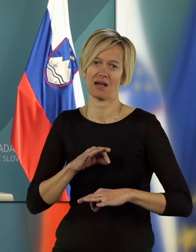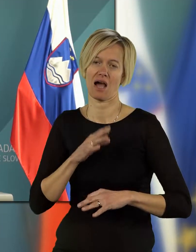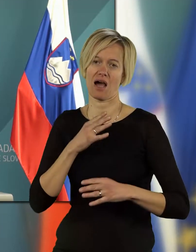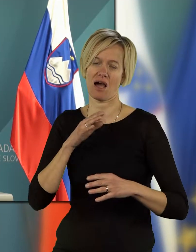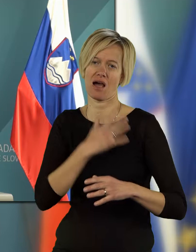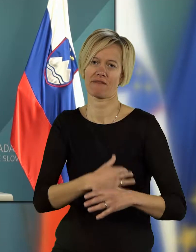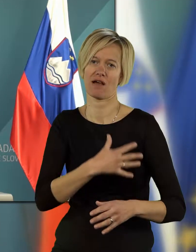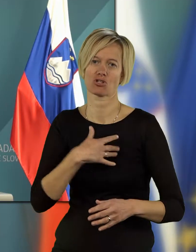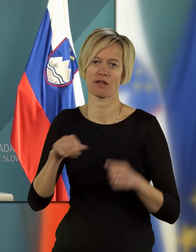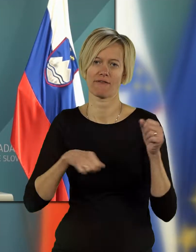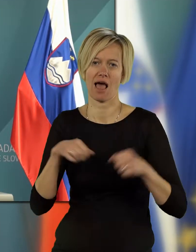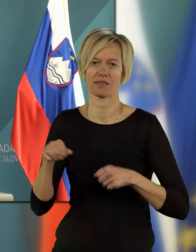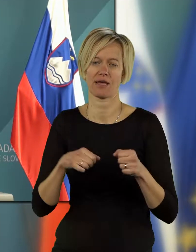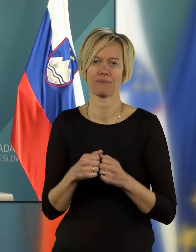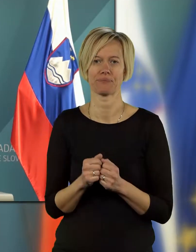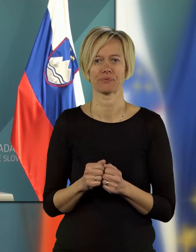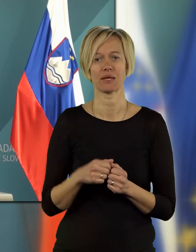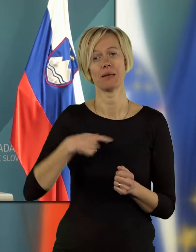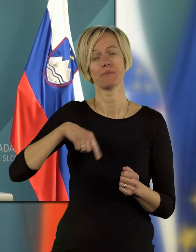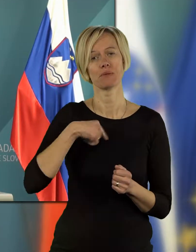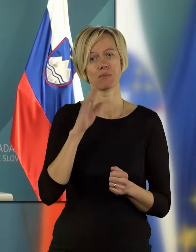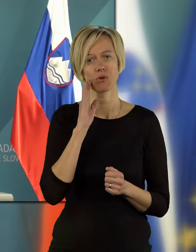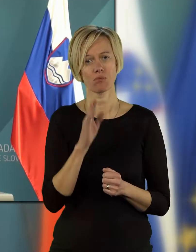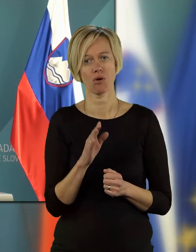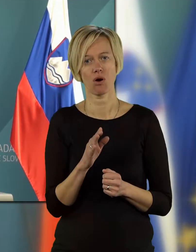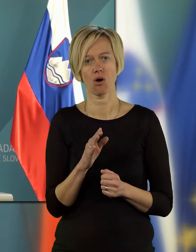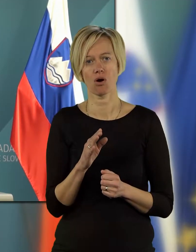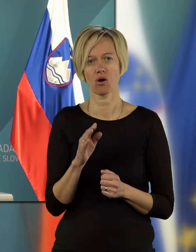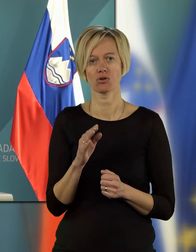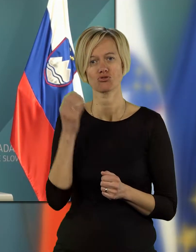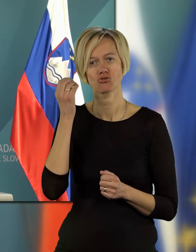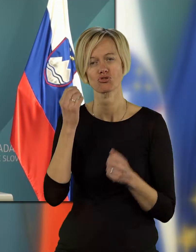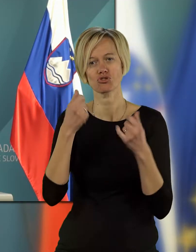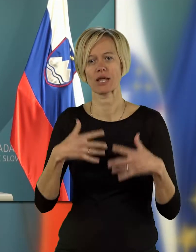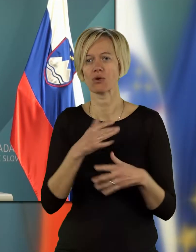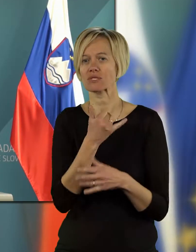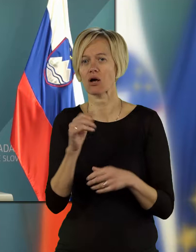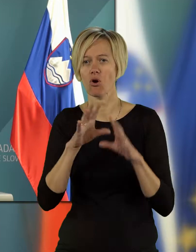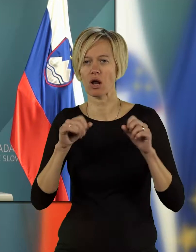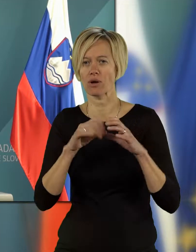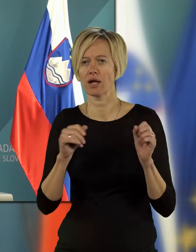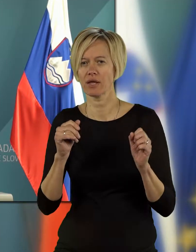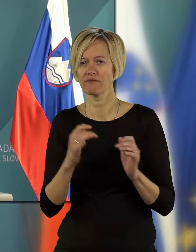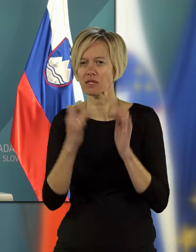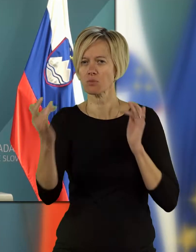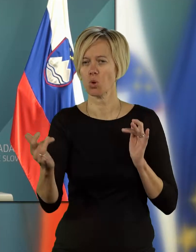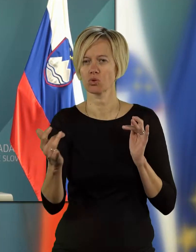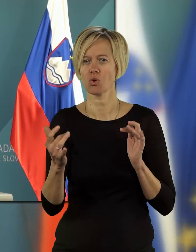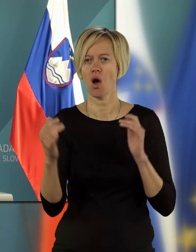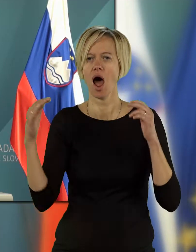predsednika hrvaške vlade. Mi bomo šteli vsako ravnanje, ki bo v nasprotju